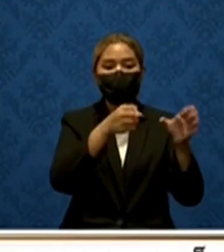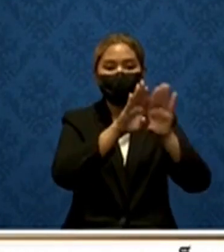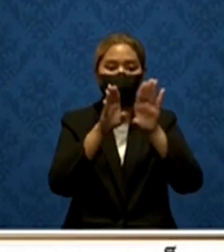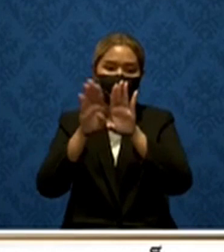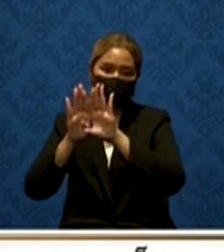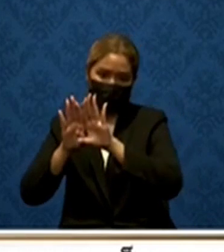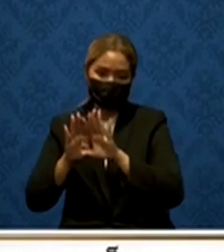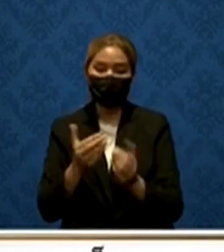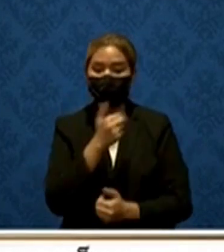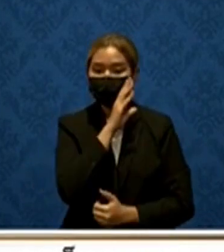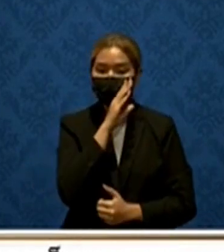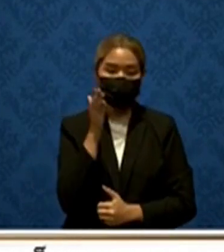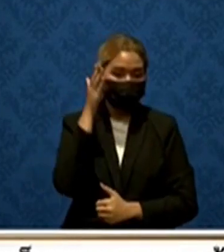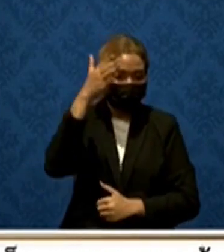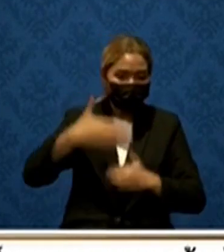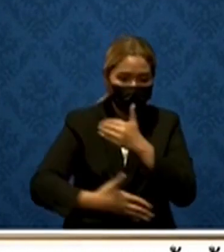ไทยก็